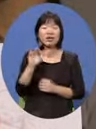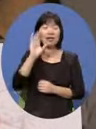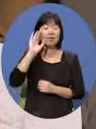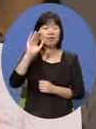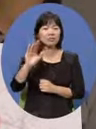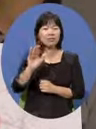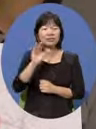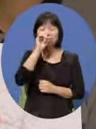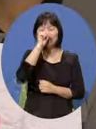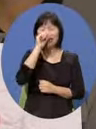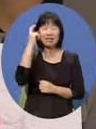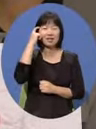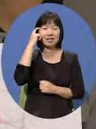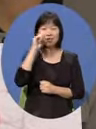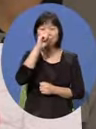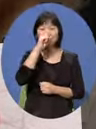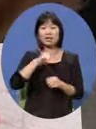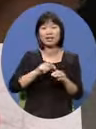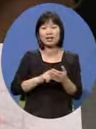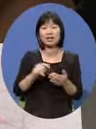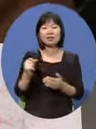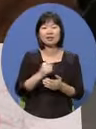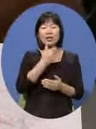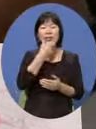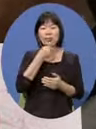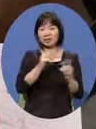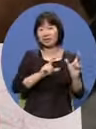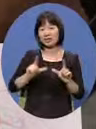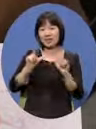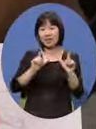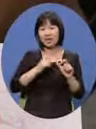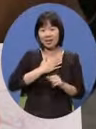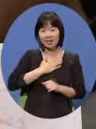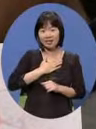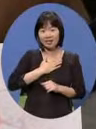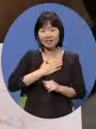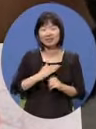앞으로 좋은 생각, 좋은 마음으로 행복하게 살자.